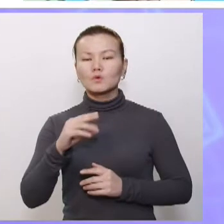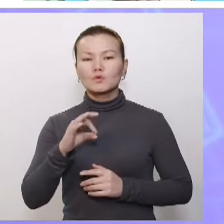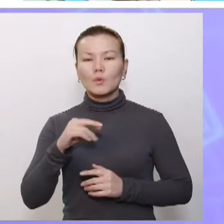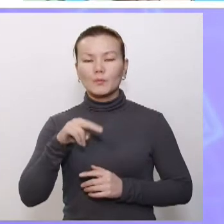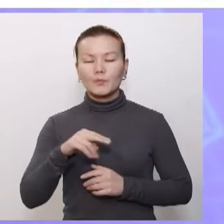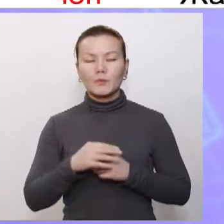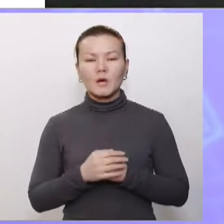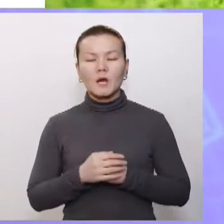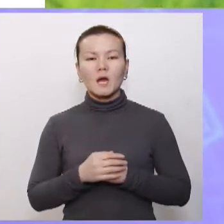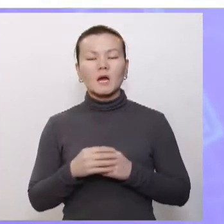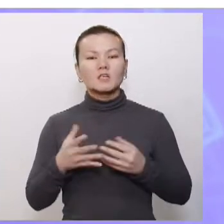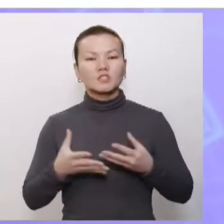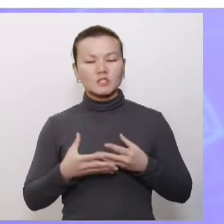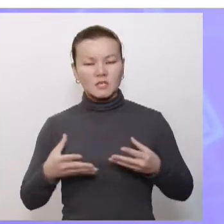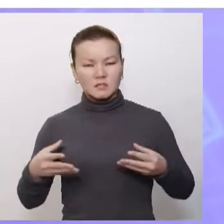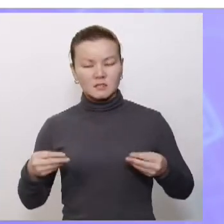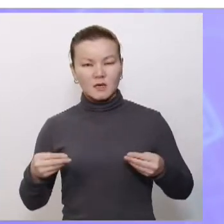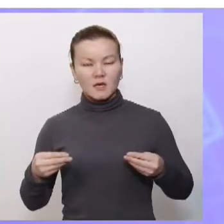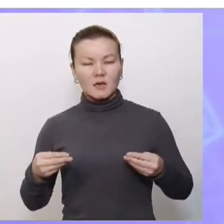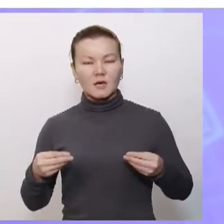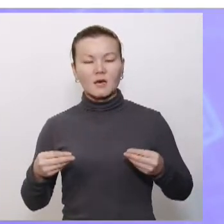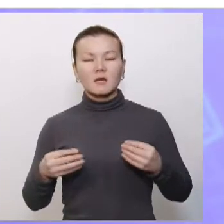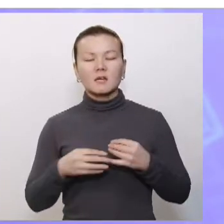Жазында жерге чөп чыкты.